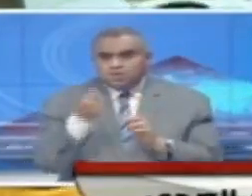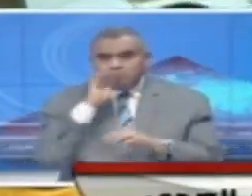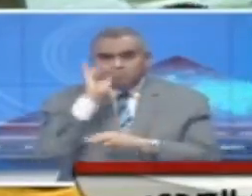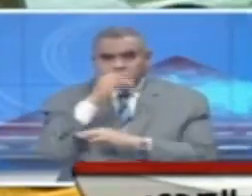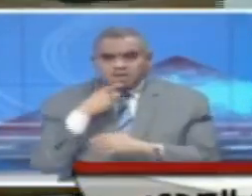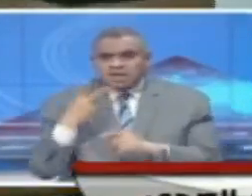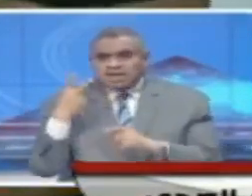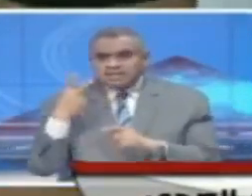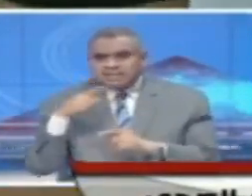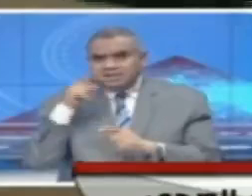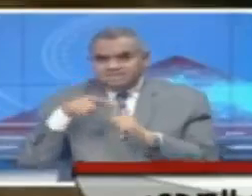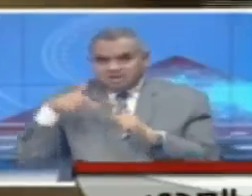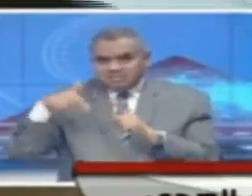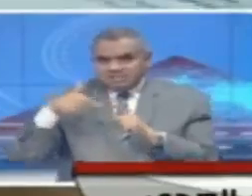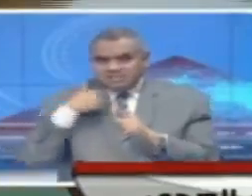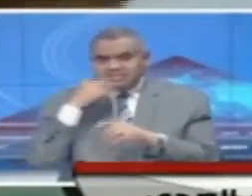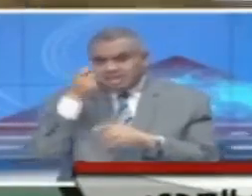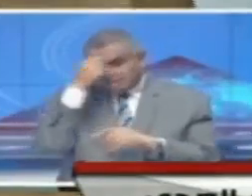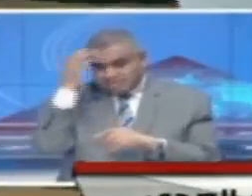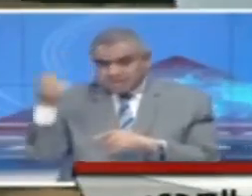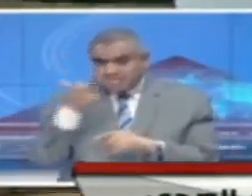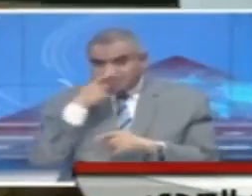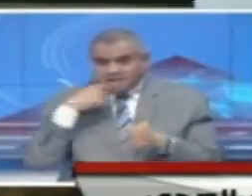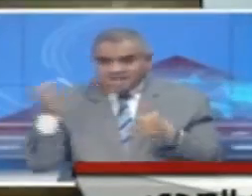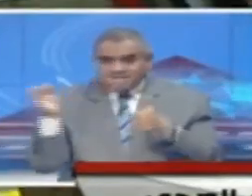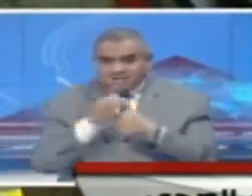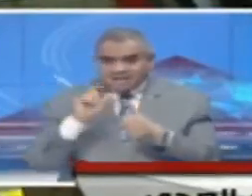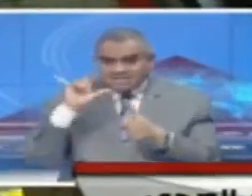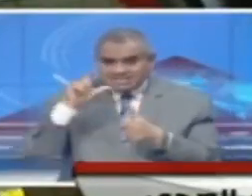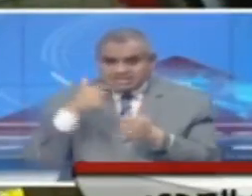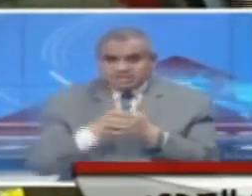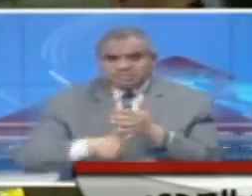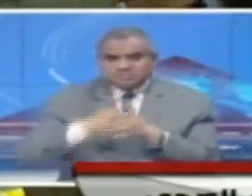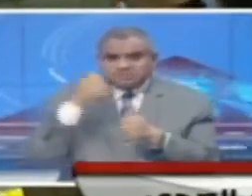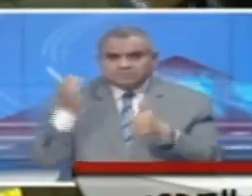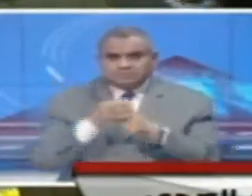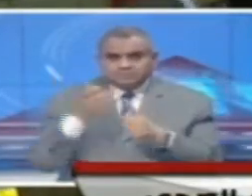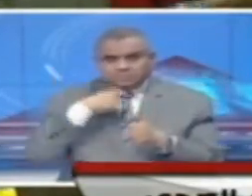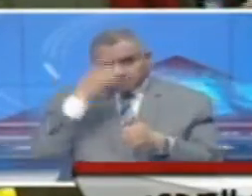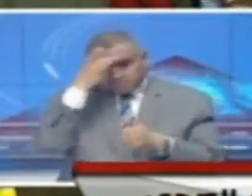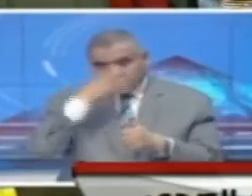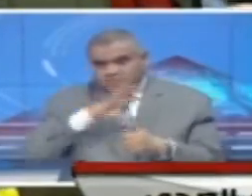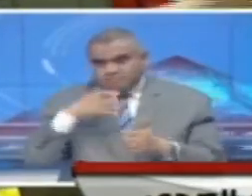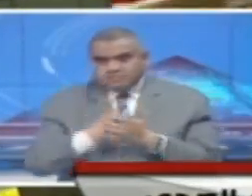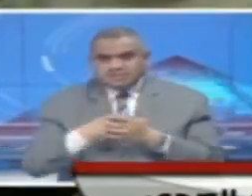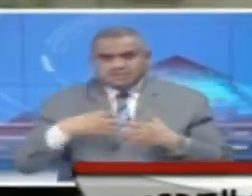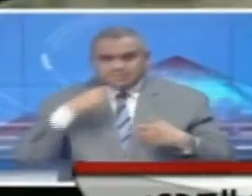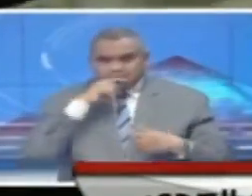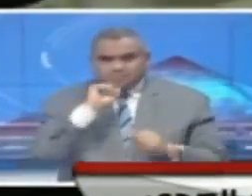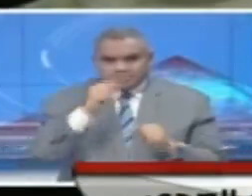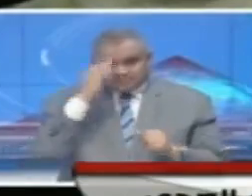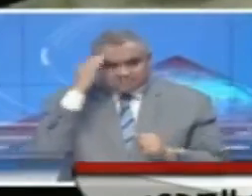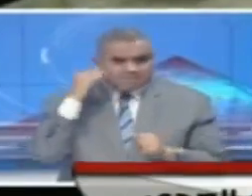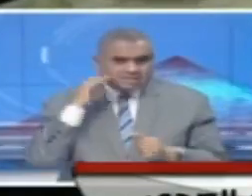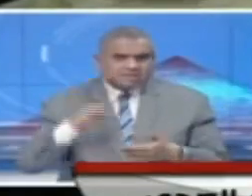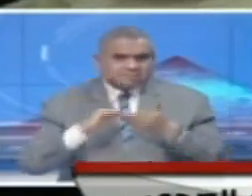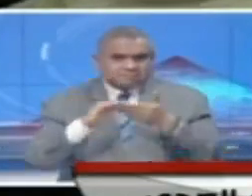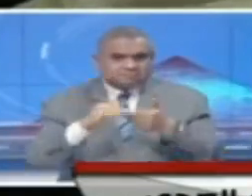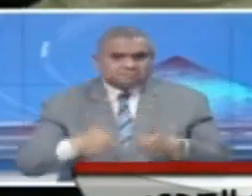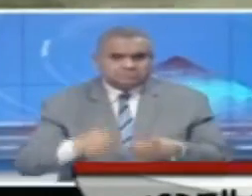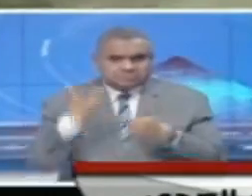2.6 مليون مواطن من فيروسي بالمجان، إضافة إلى الكشف عن الأمراض غير السارية وتقديم العلاج لما يقرب